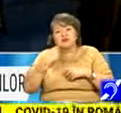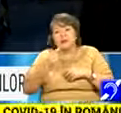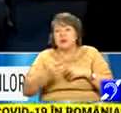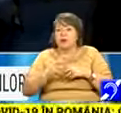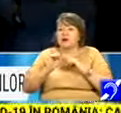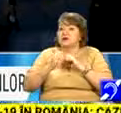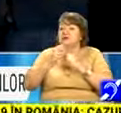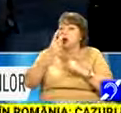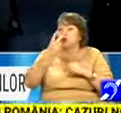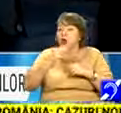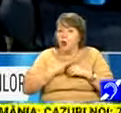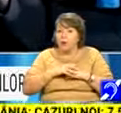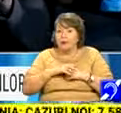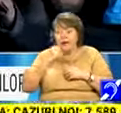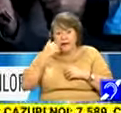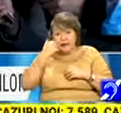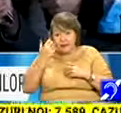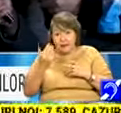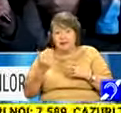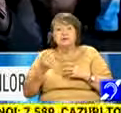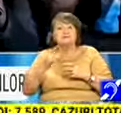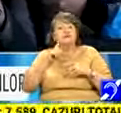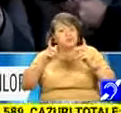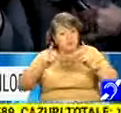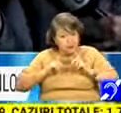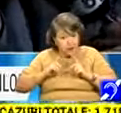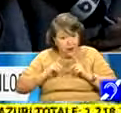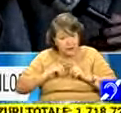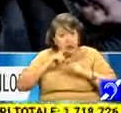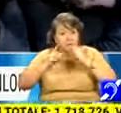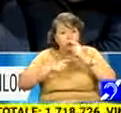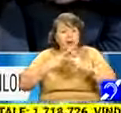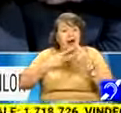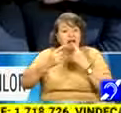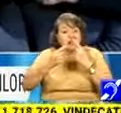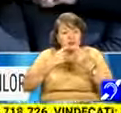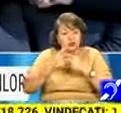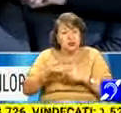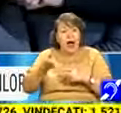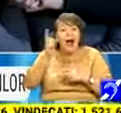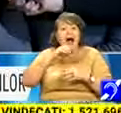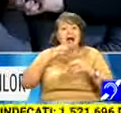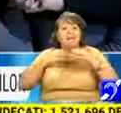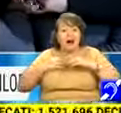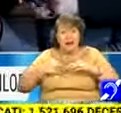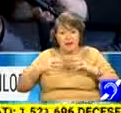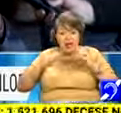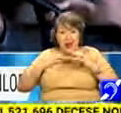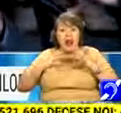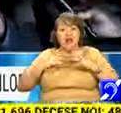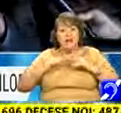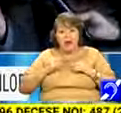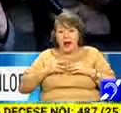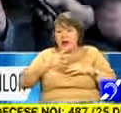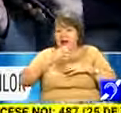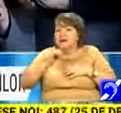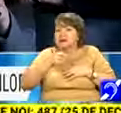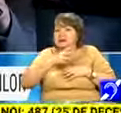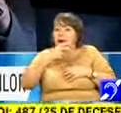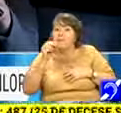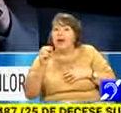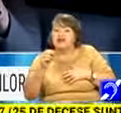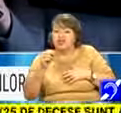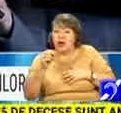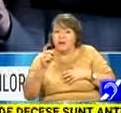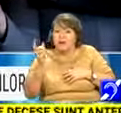timp în care ei se așteaptă ca pe fondul acestor negocieri alți parlamentari liberali să plece din PNL, să